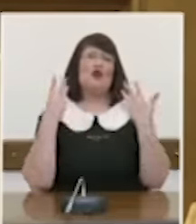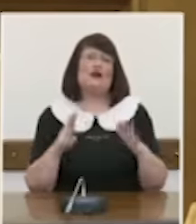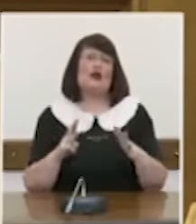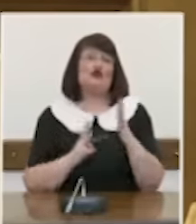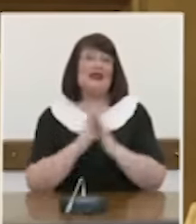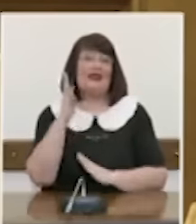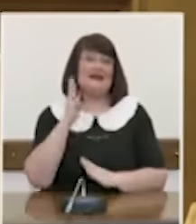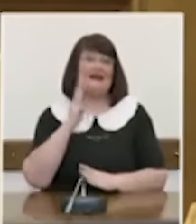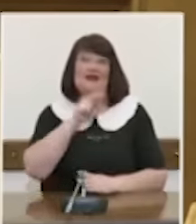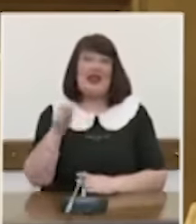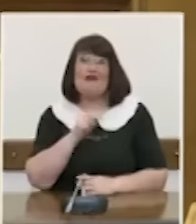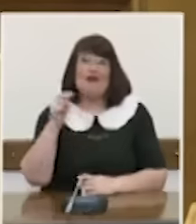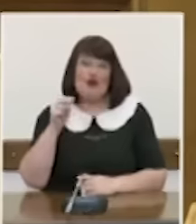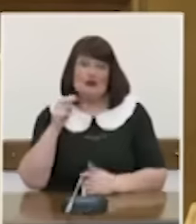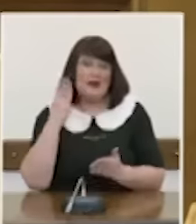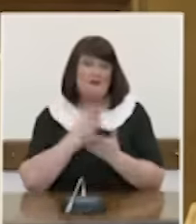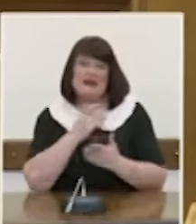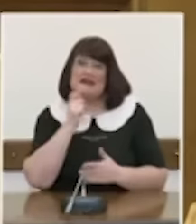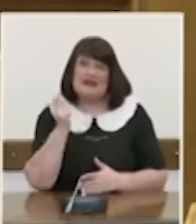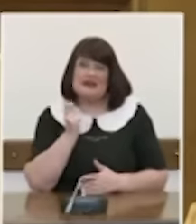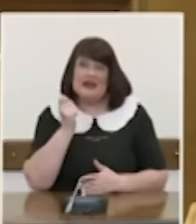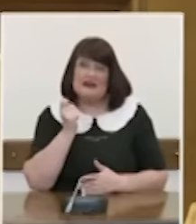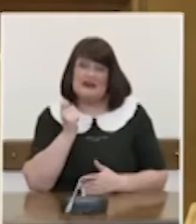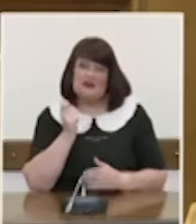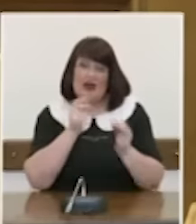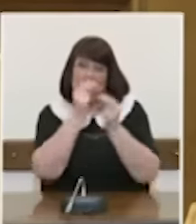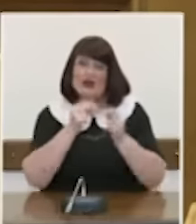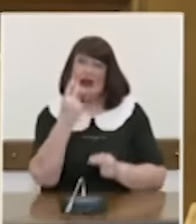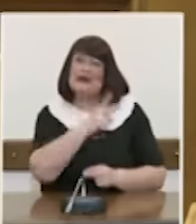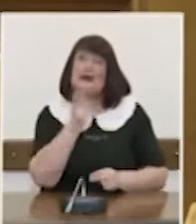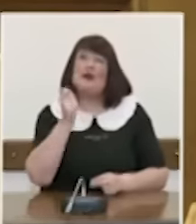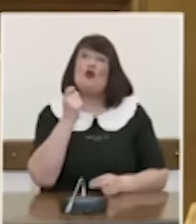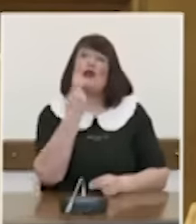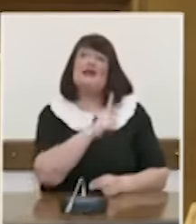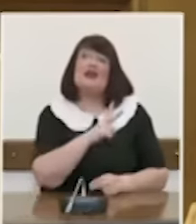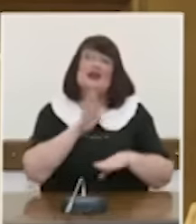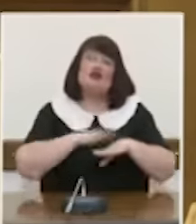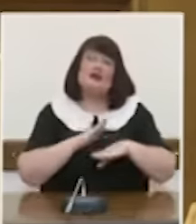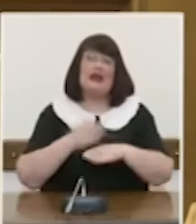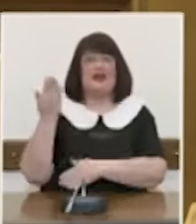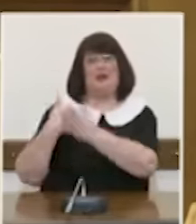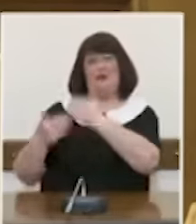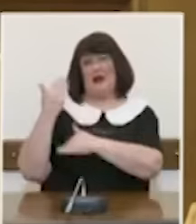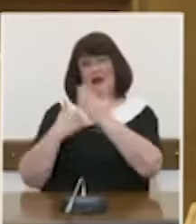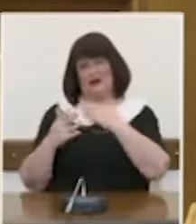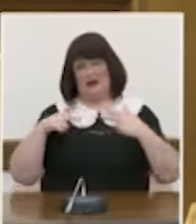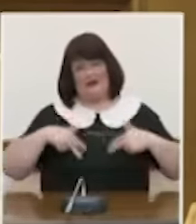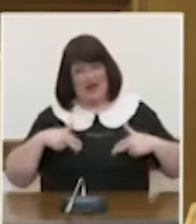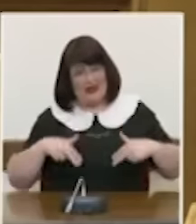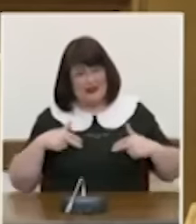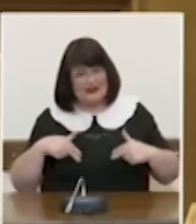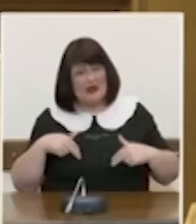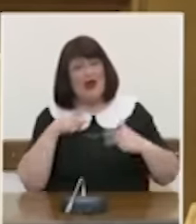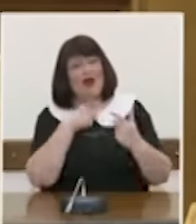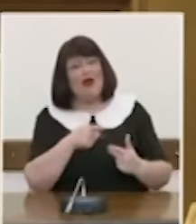αυτά είναι αποτελέσματα της πολιτικής της δικής σας και των προηγούμενων φυσικά κυβερνήσεων, αφού έχετε δώσει όλα